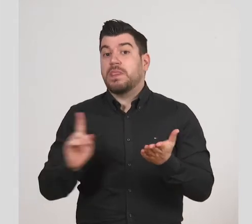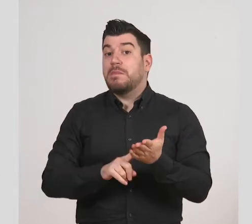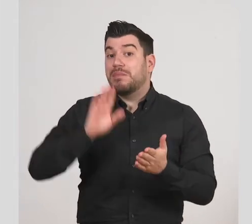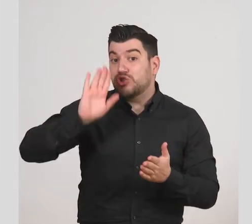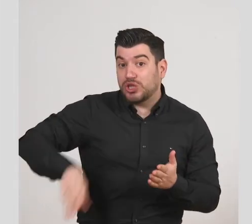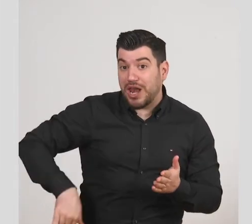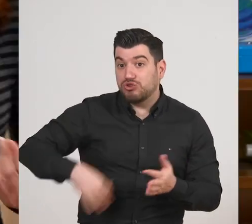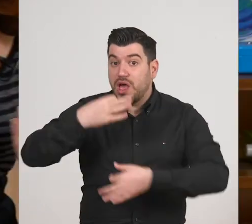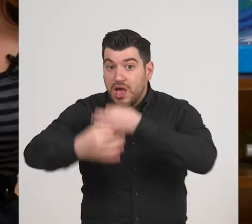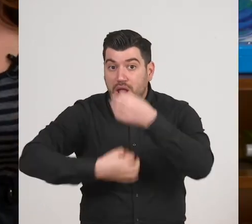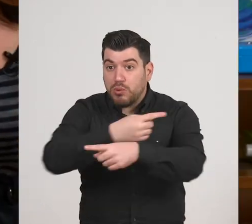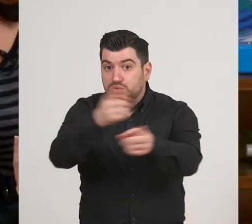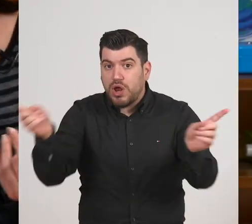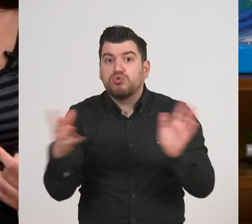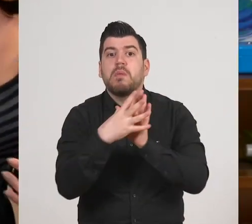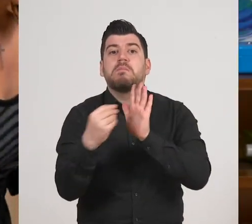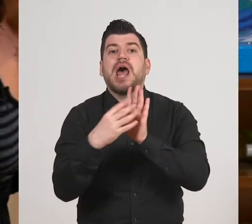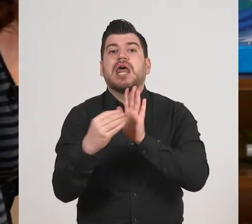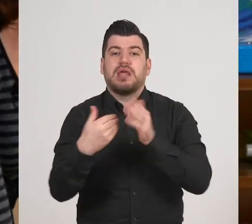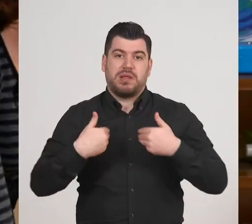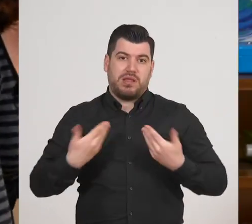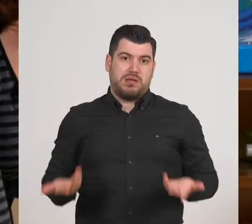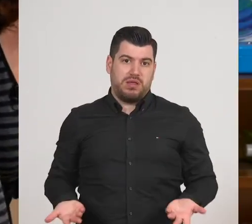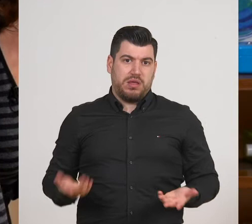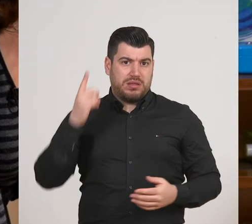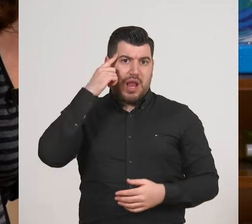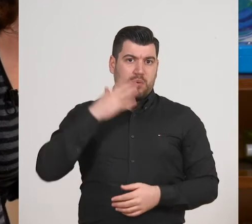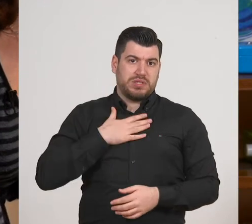παραδείγματα, να συζητήσουμε κάποια παραδείγματα.